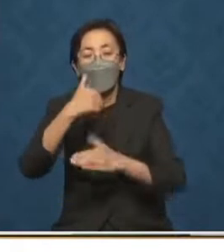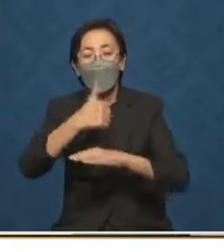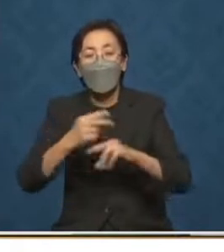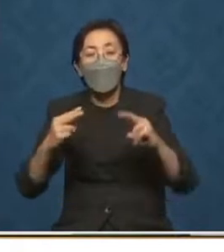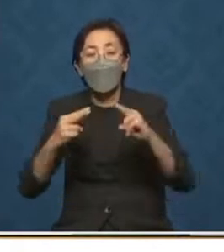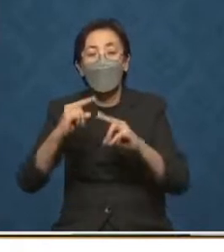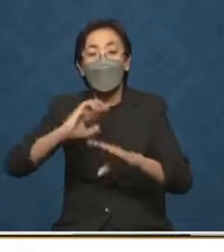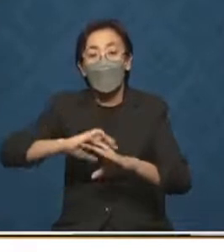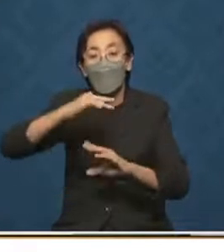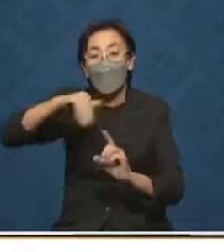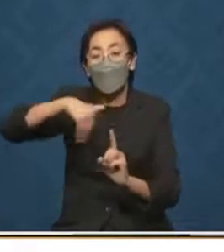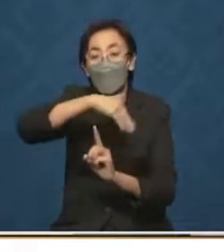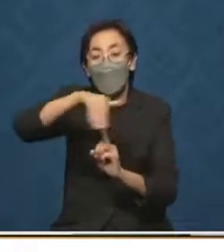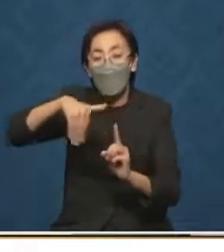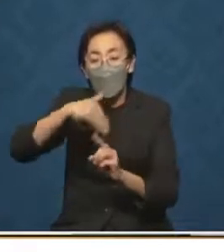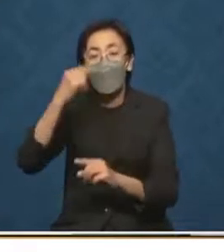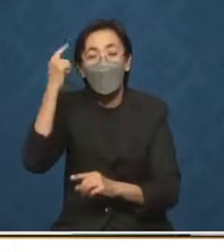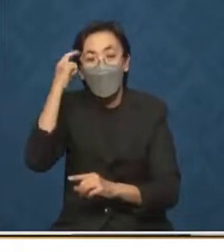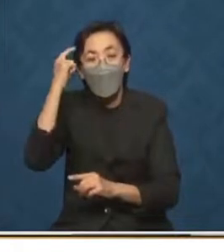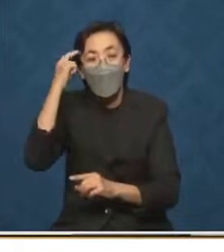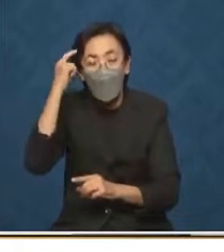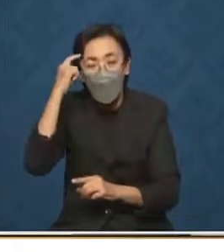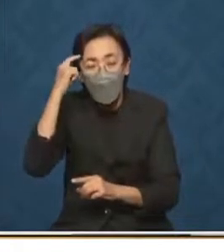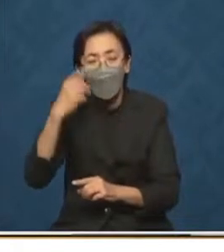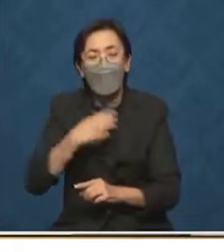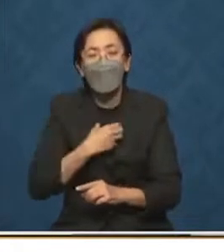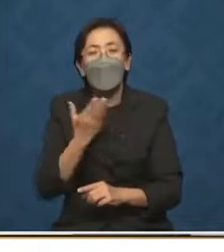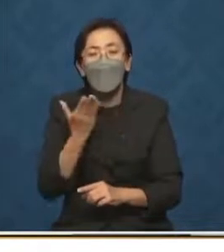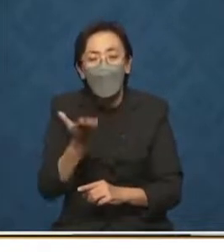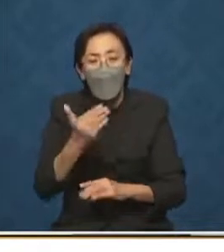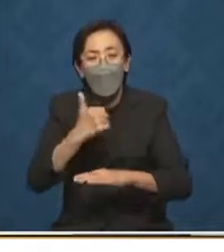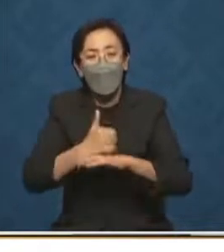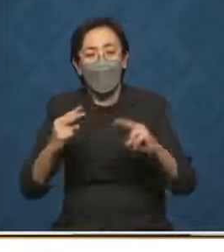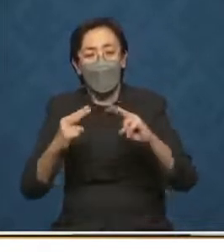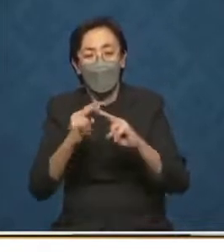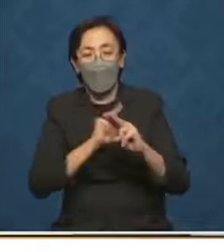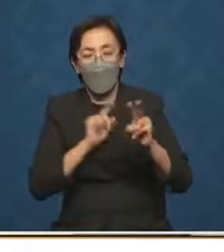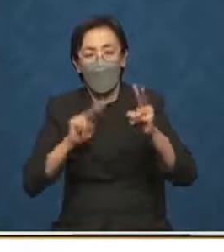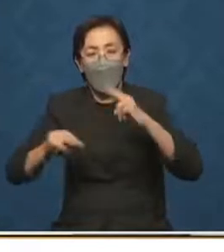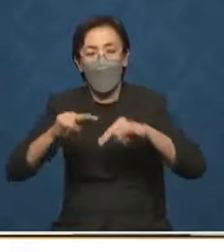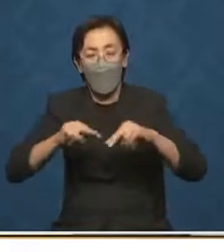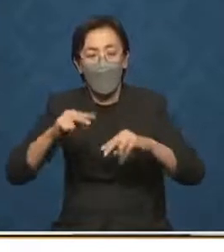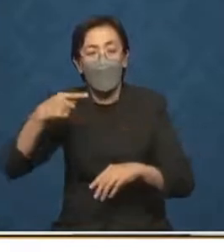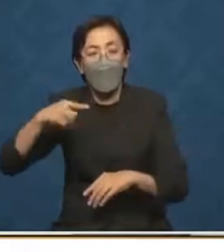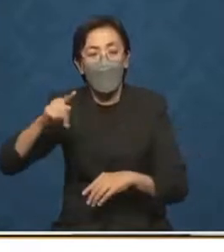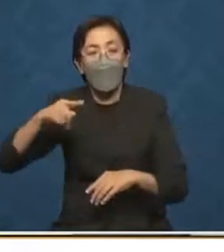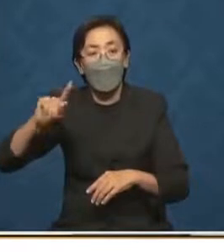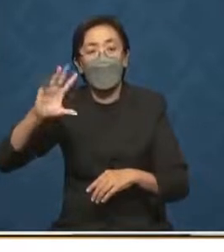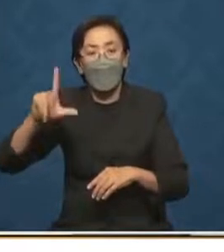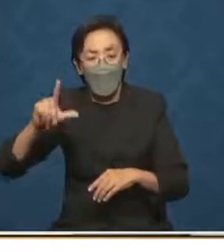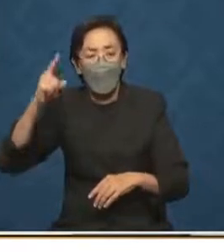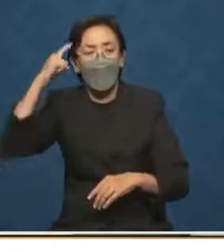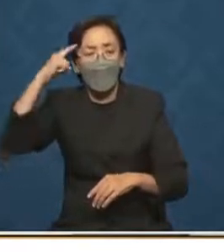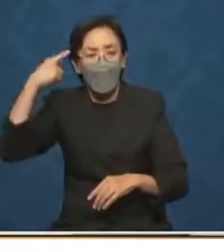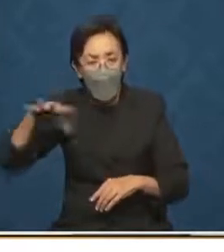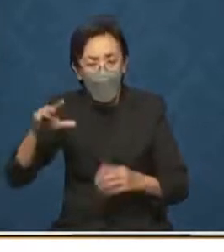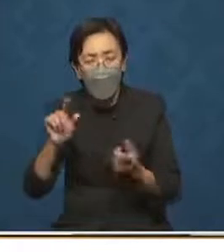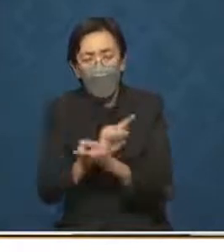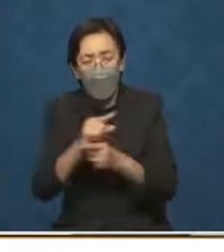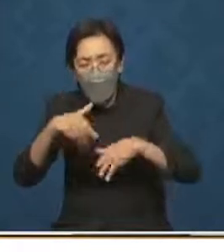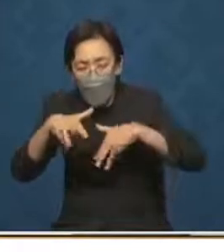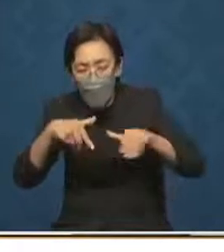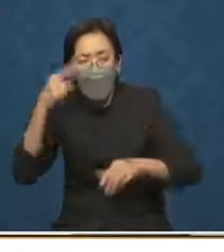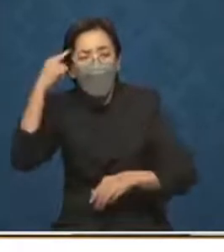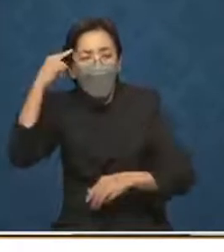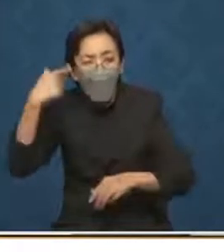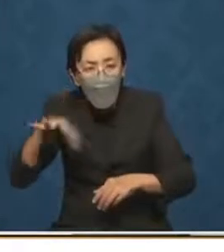วุธศิลปะอาชาฟังว่าขอให้ท่านไปตัวสอบเพระวาป.พ.ก็รู้แล้ สังผมก็จับตา